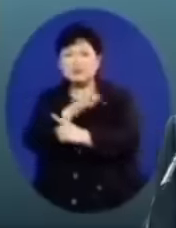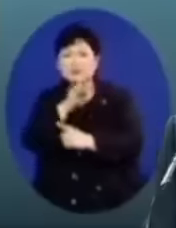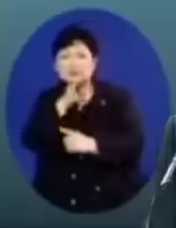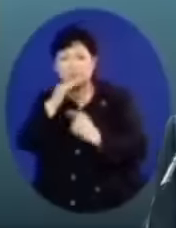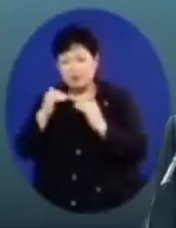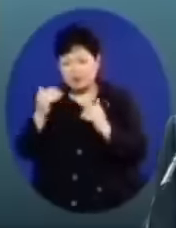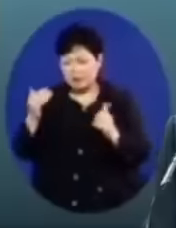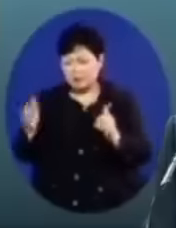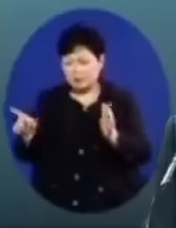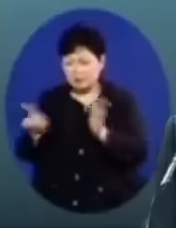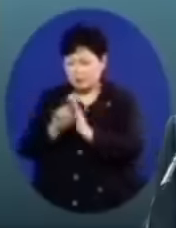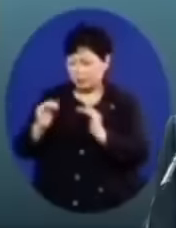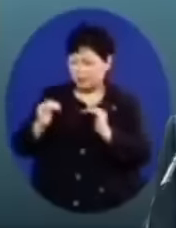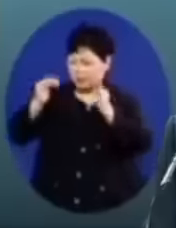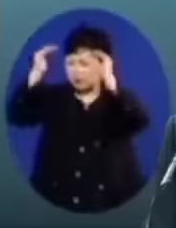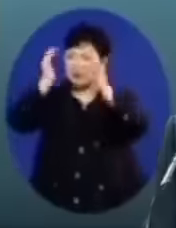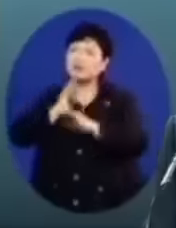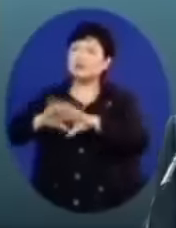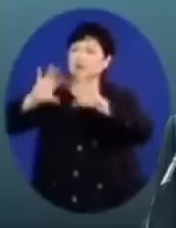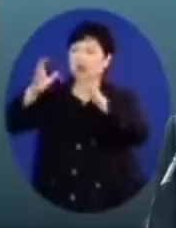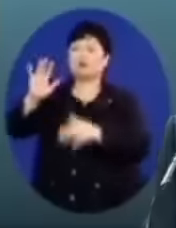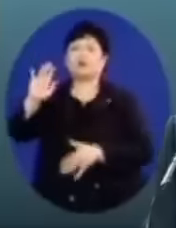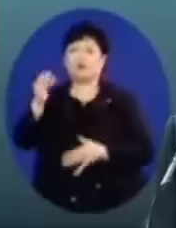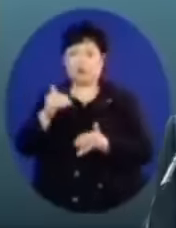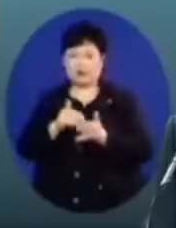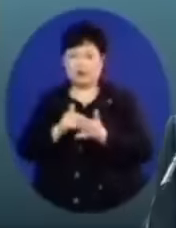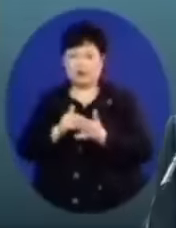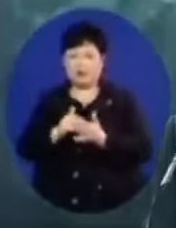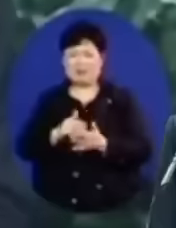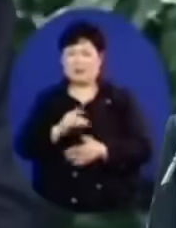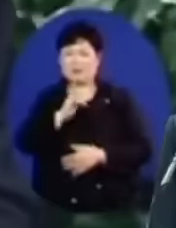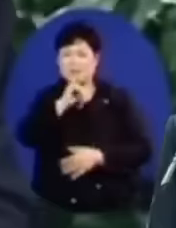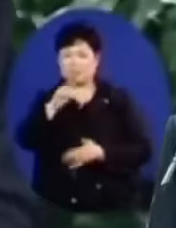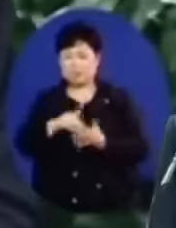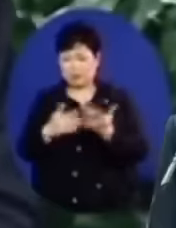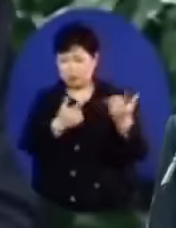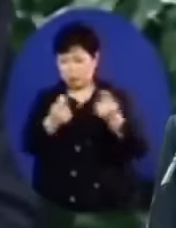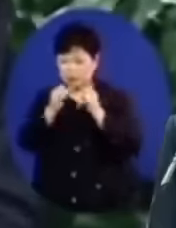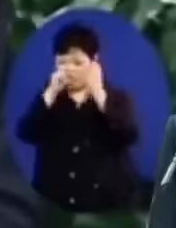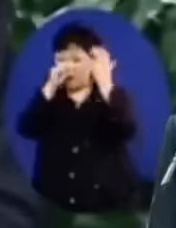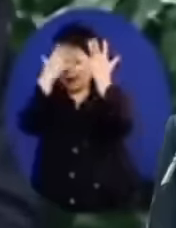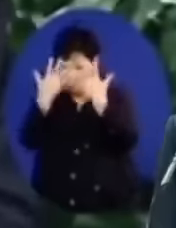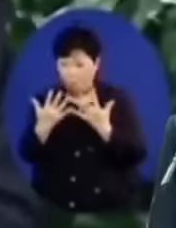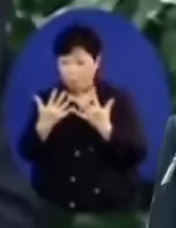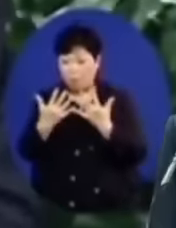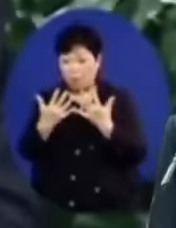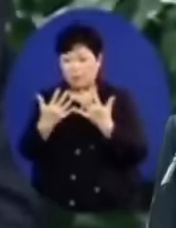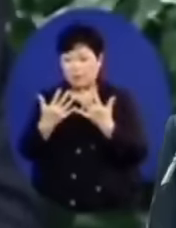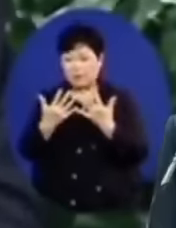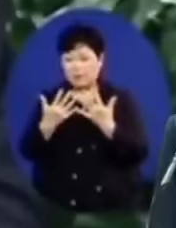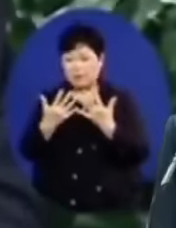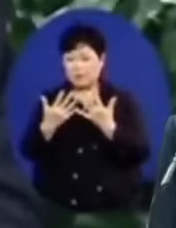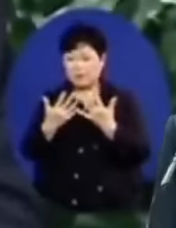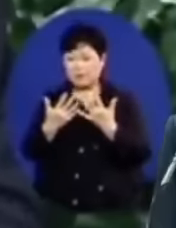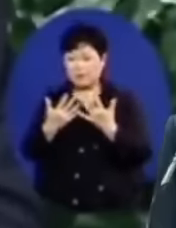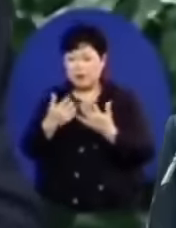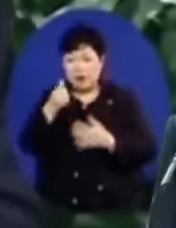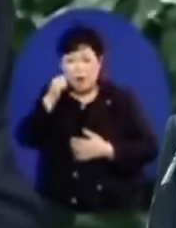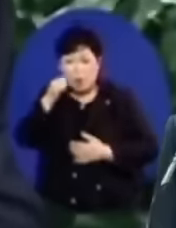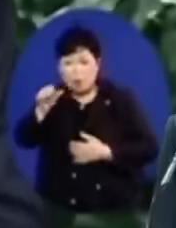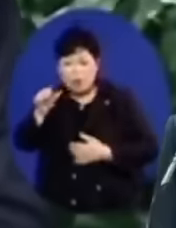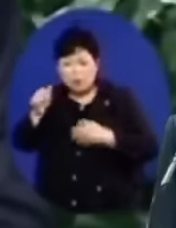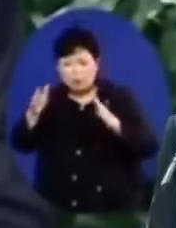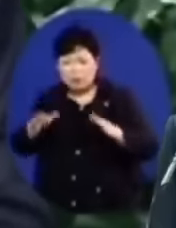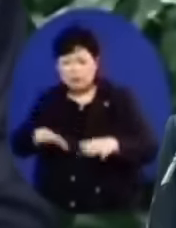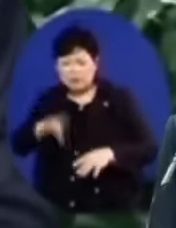성장의 천국이 된 것입니다. 똑같은 감옥인데 처음 5개월 동안